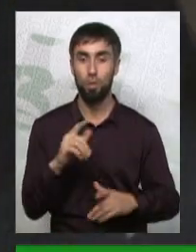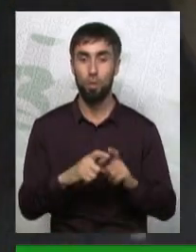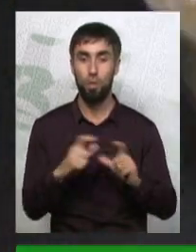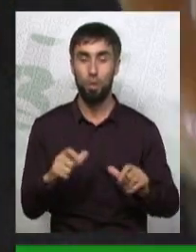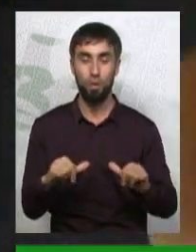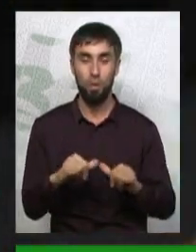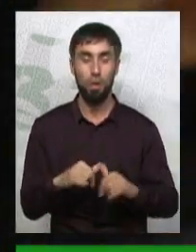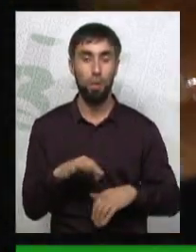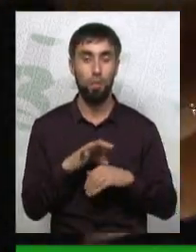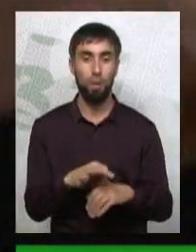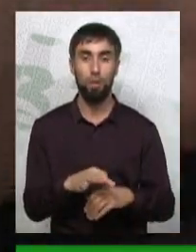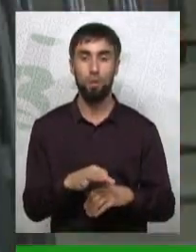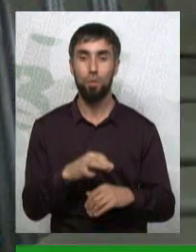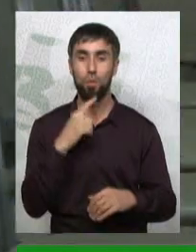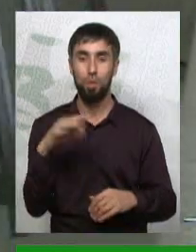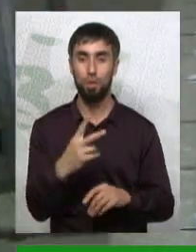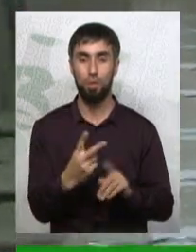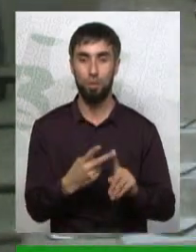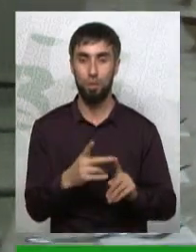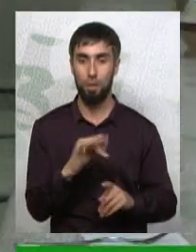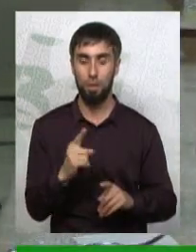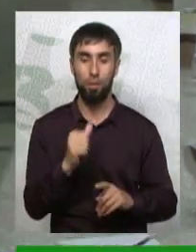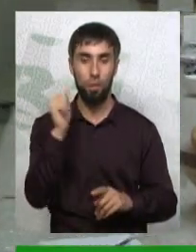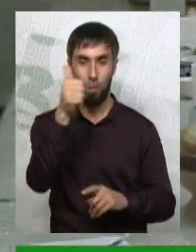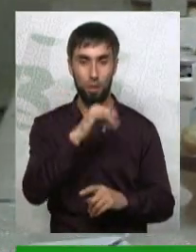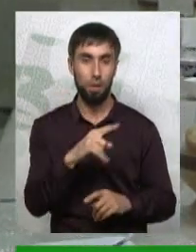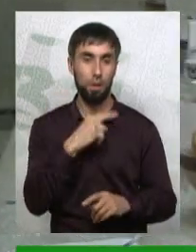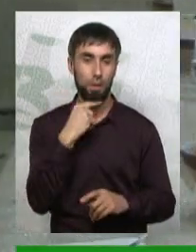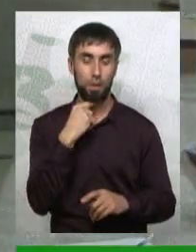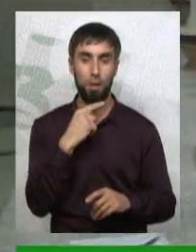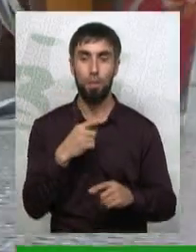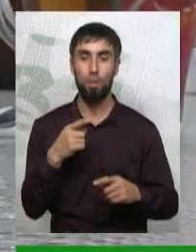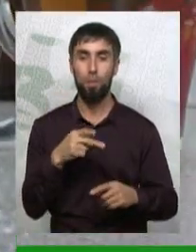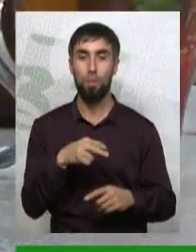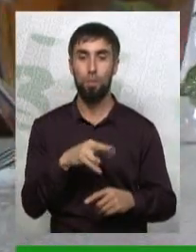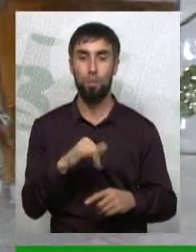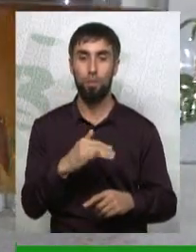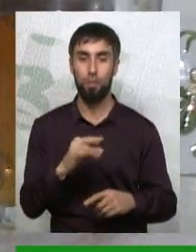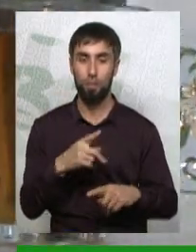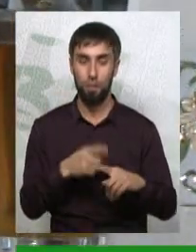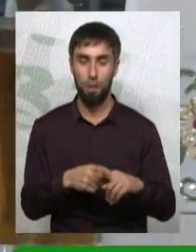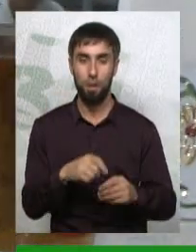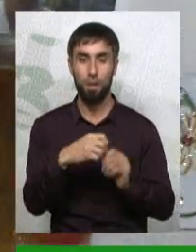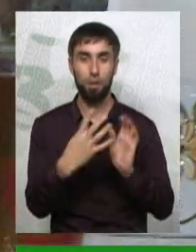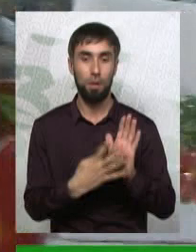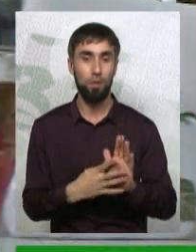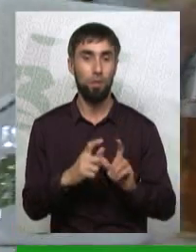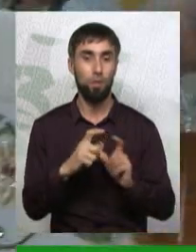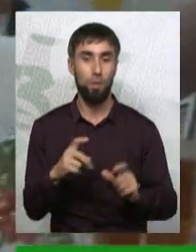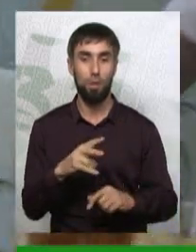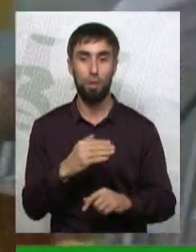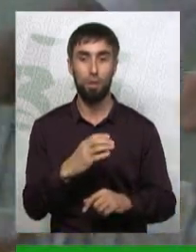школьная столовая» проходит в стране во второй раз. В прошлом году из Ингушетии в полуфинал попала 19-я школа Сагапши.